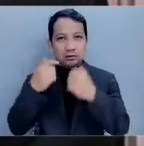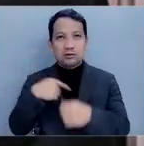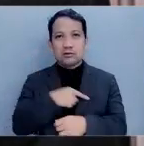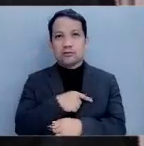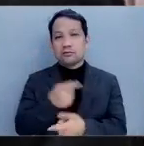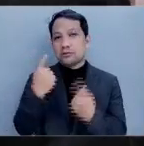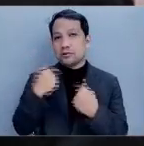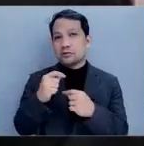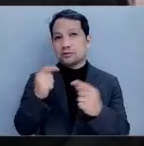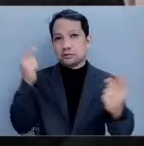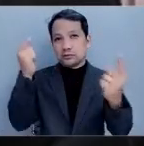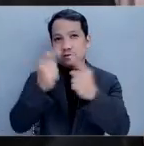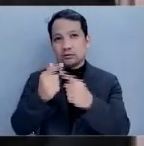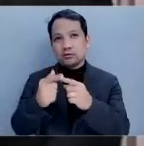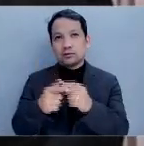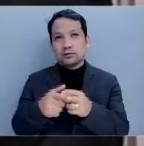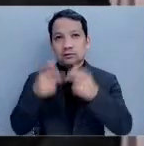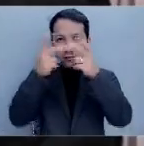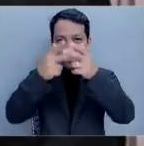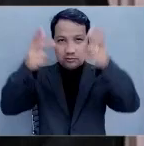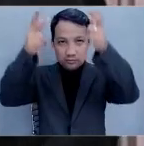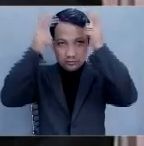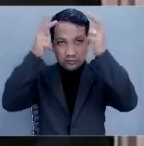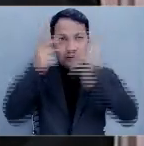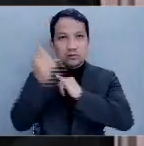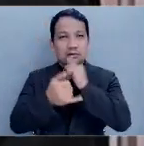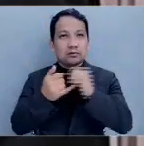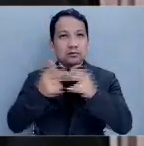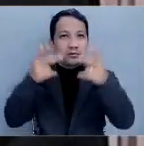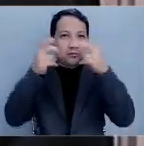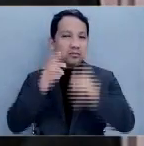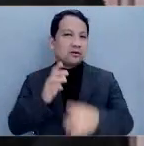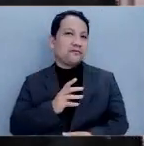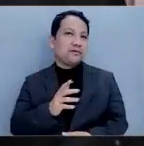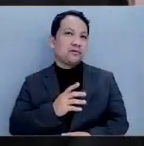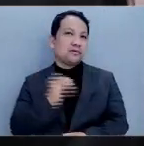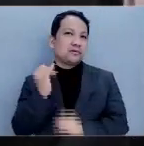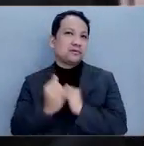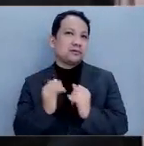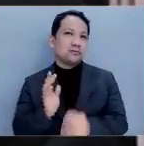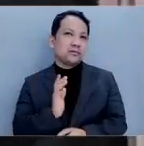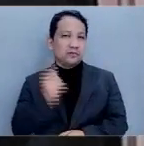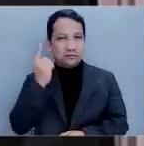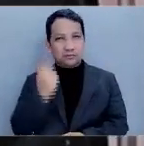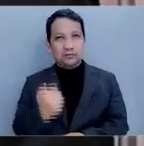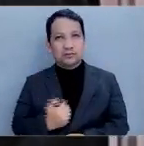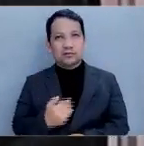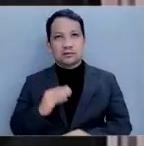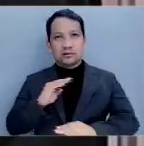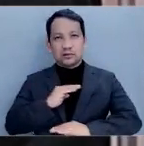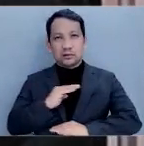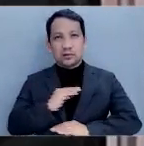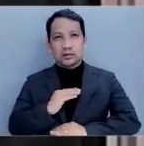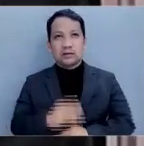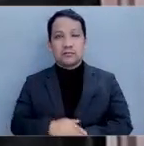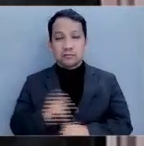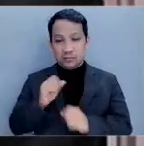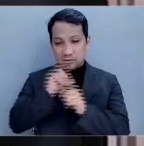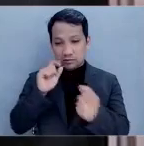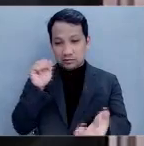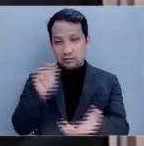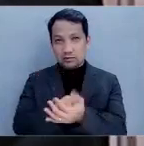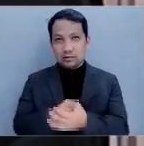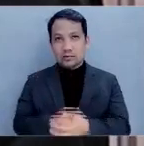tried to achieve. So one crown and the Miss International crown is, you know, enough for me. So ito, baka bigla ka sumali,